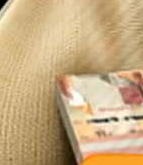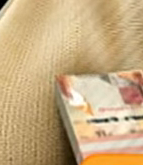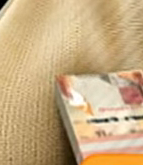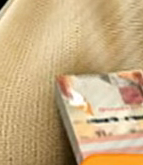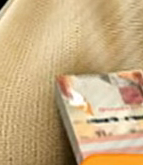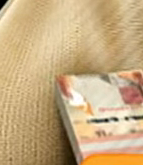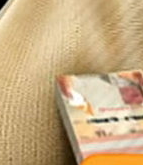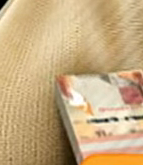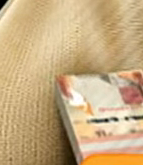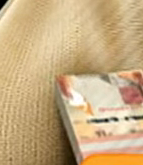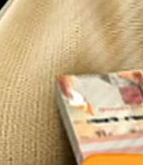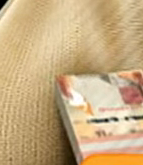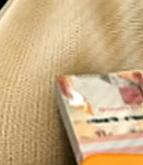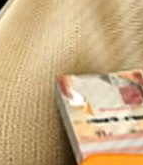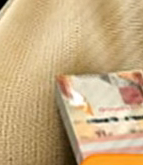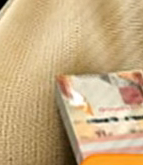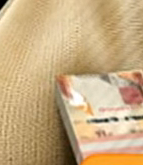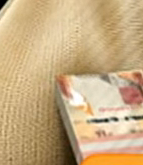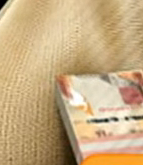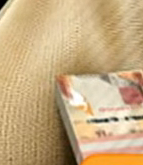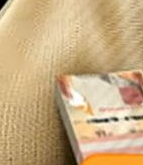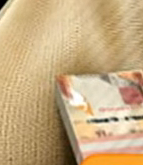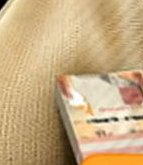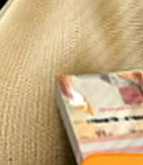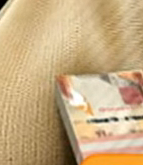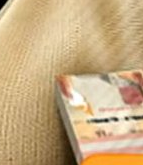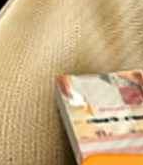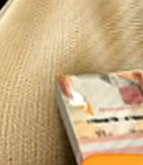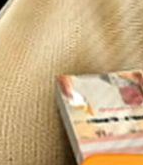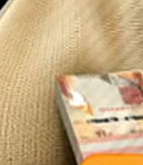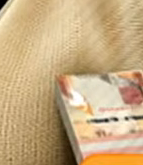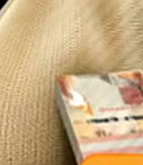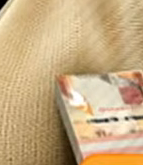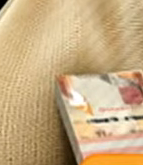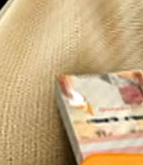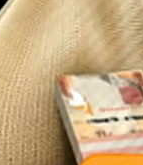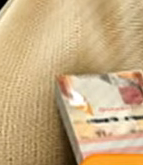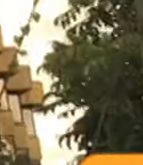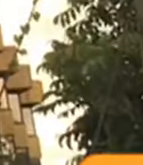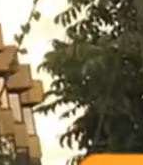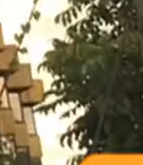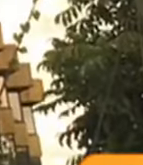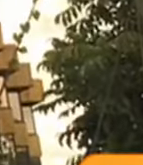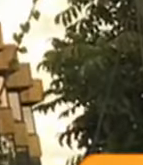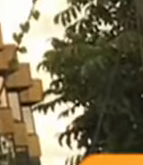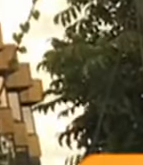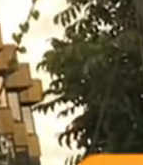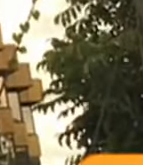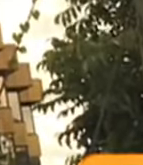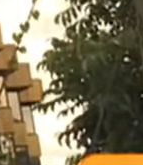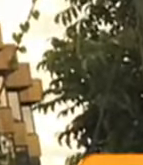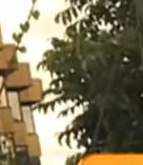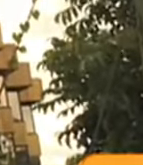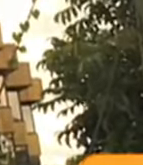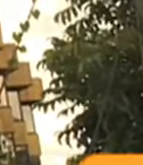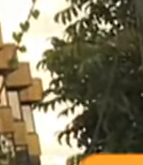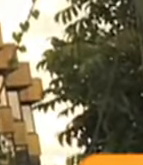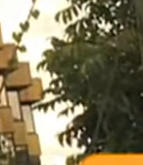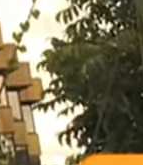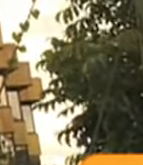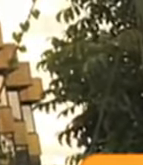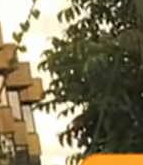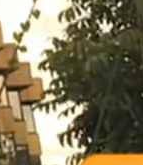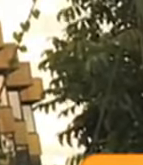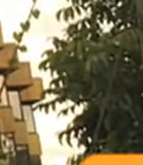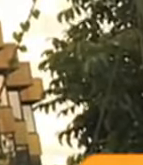pesa ni pamoja na kaunti za Taita Taveta, Tana River na Turkana. Ben Kirui,